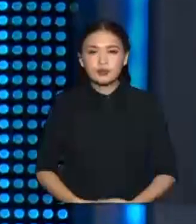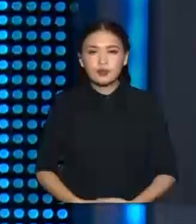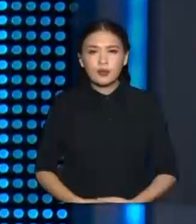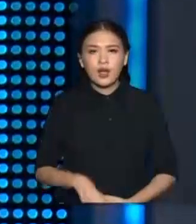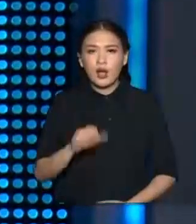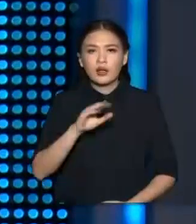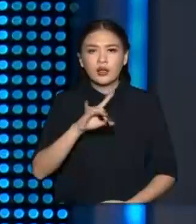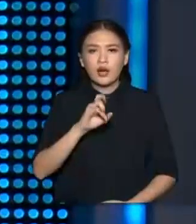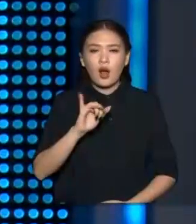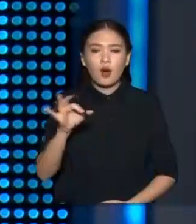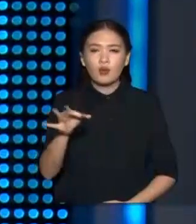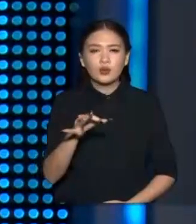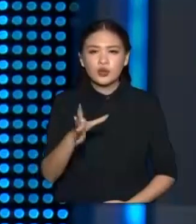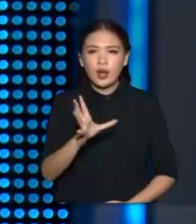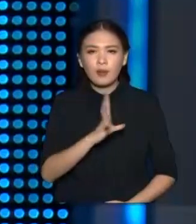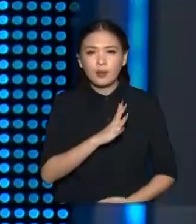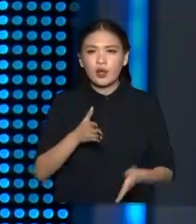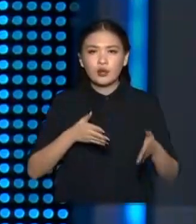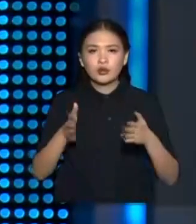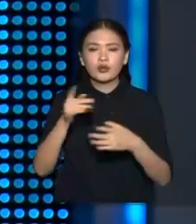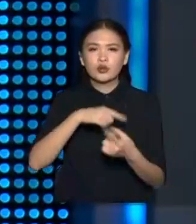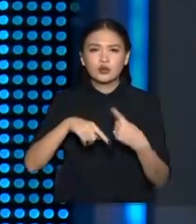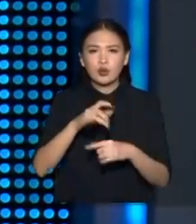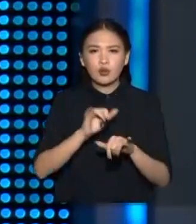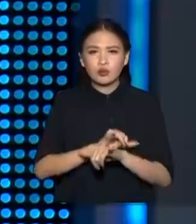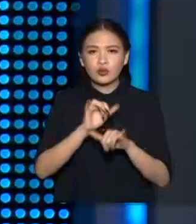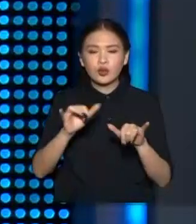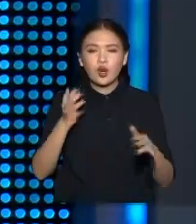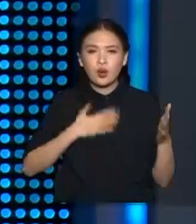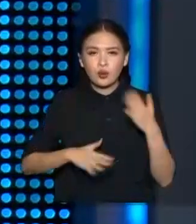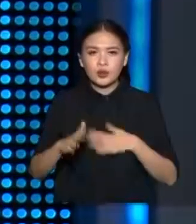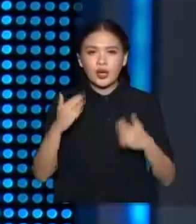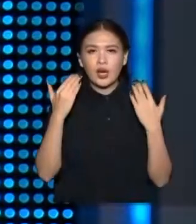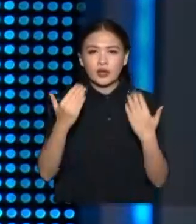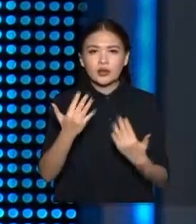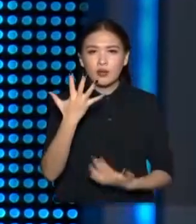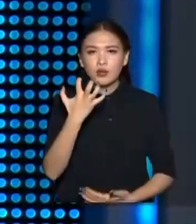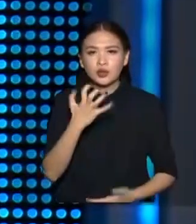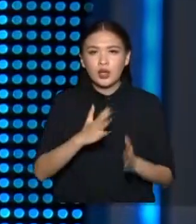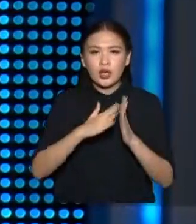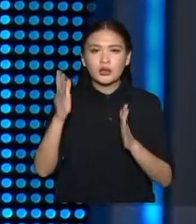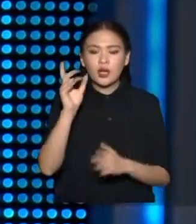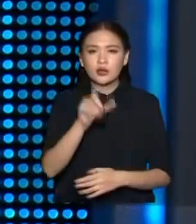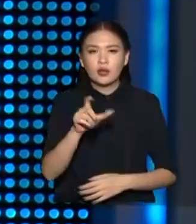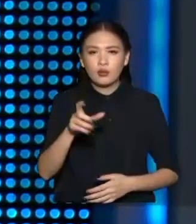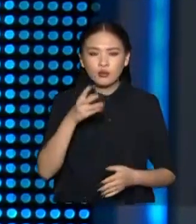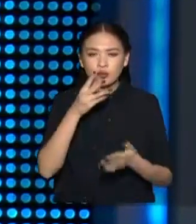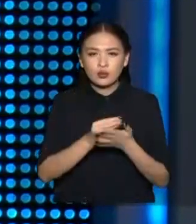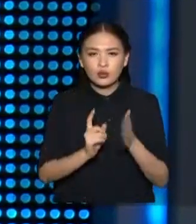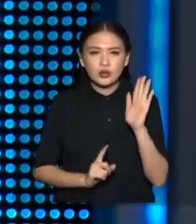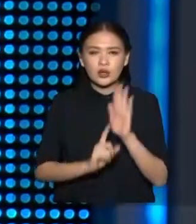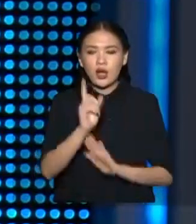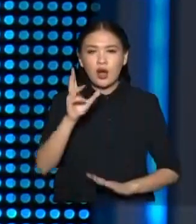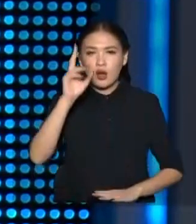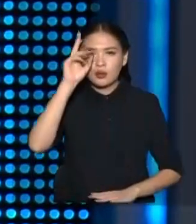Атырау облысында кәсіпкерлікке бет бұрған жастардың саны артып келеді. Расында да қуантады. Қазіргі таңда 500-ден аса адам өз ісін бастауға